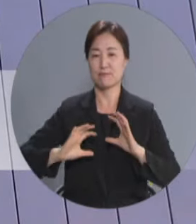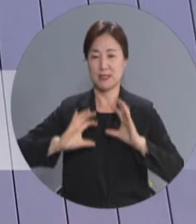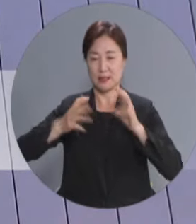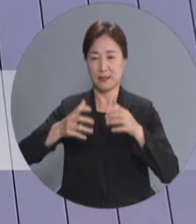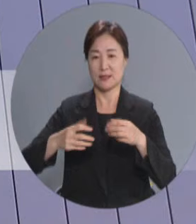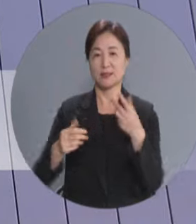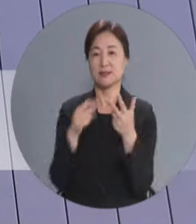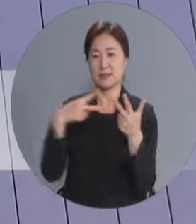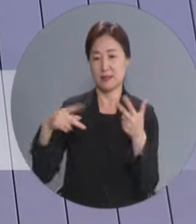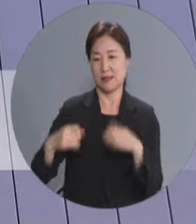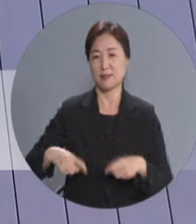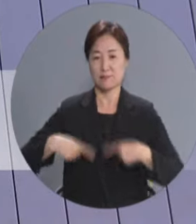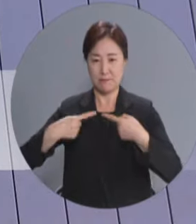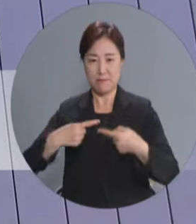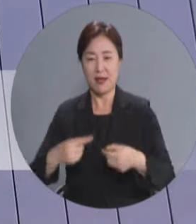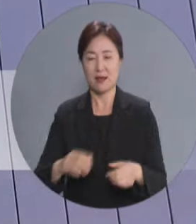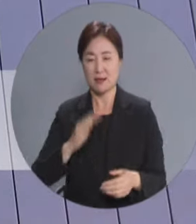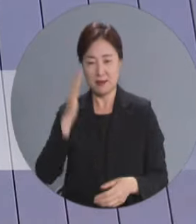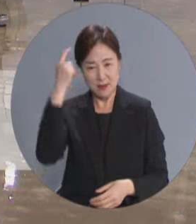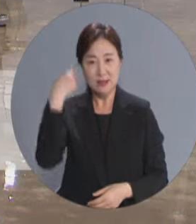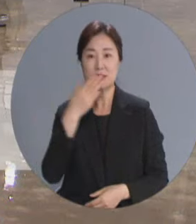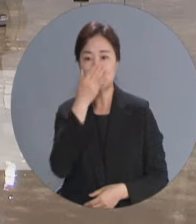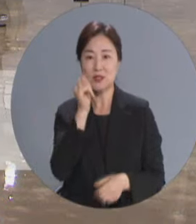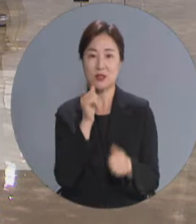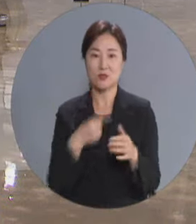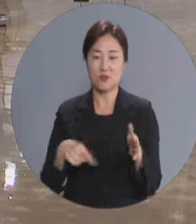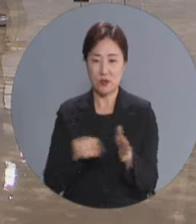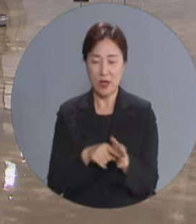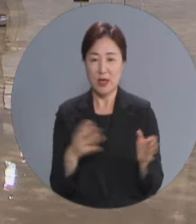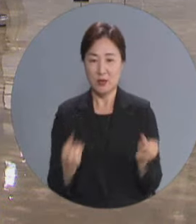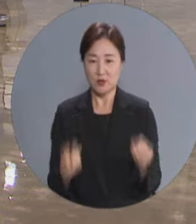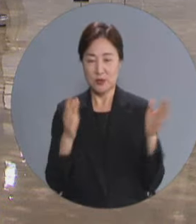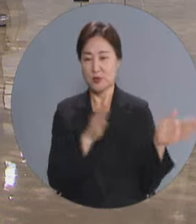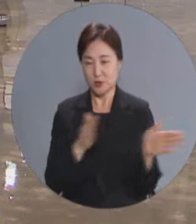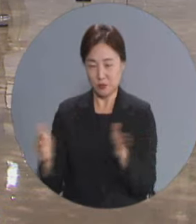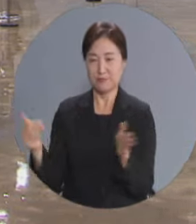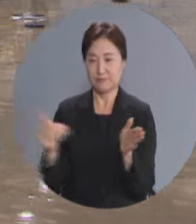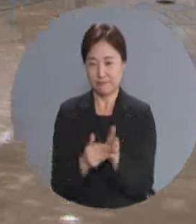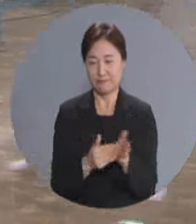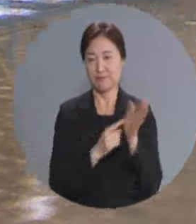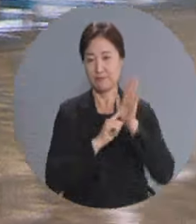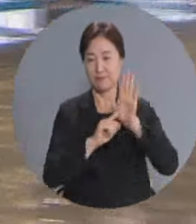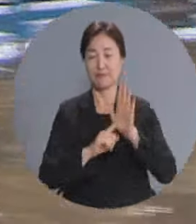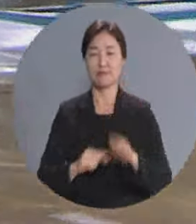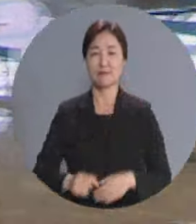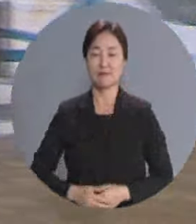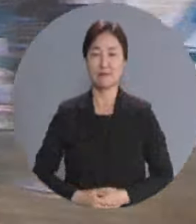우주강국에 진입했다는 자긍심을 느낄 수 있도록 이번 축제를 준비했다고 밝혔습니다.